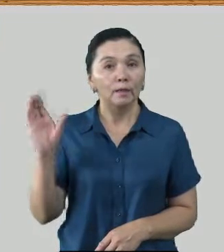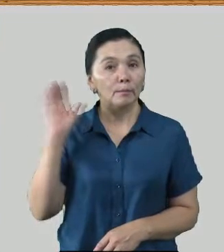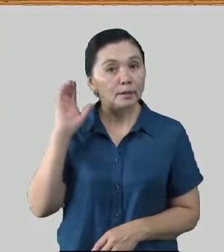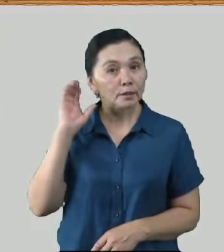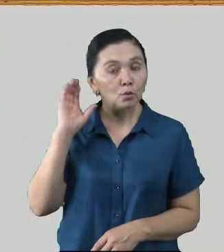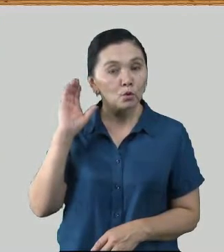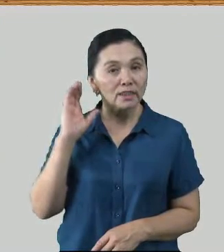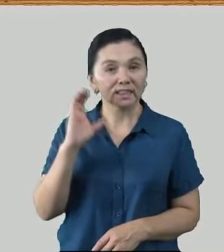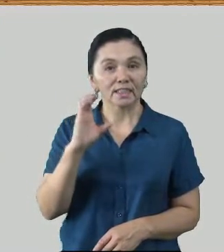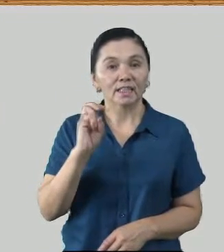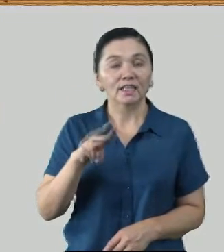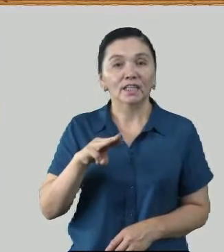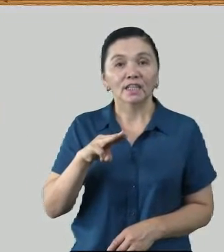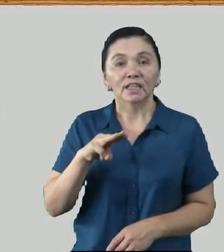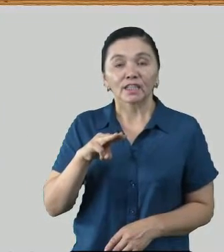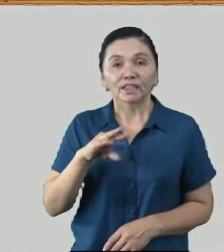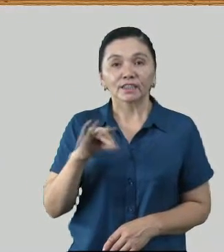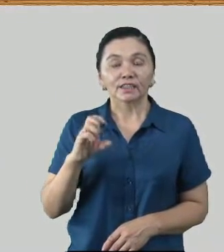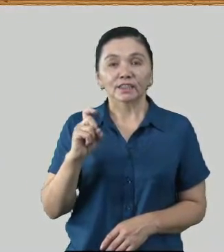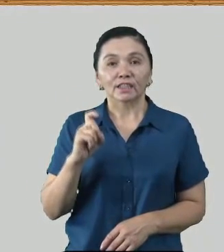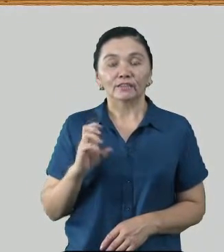Послушайте стихотворение.